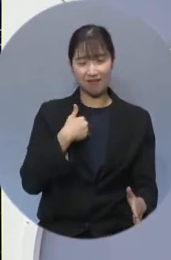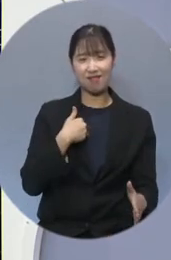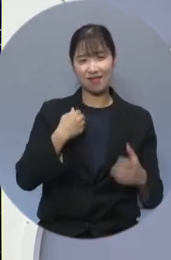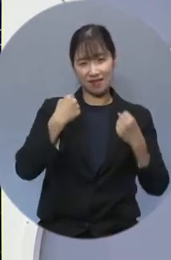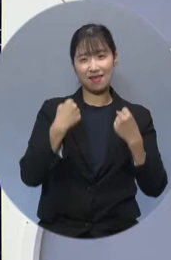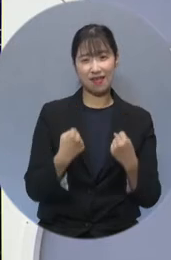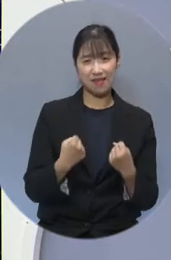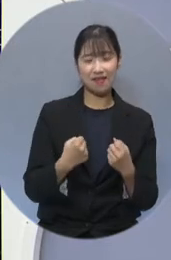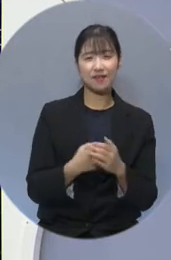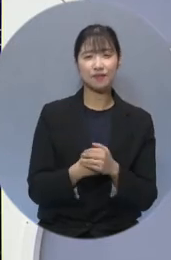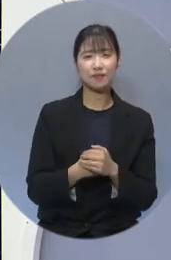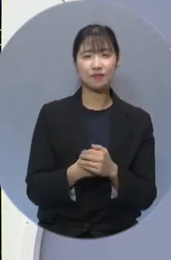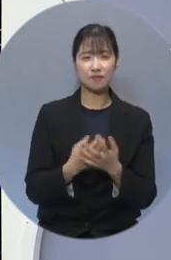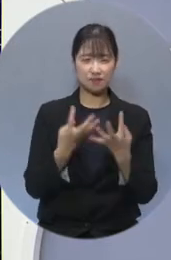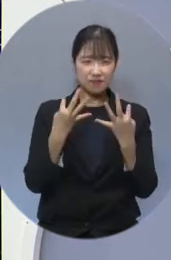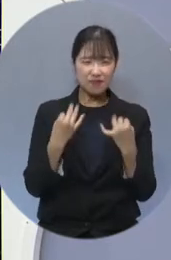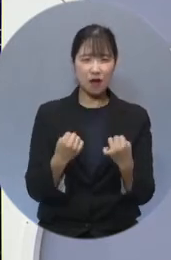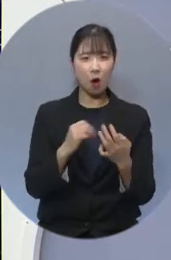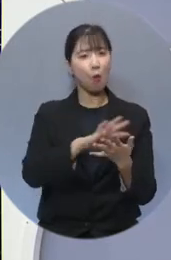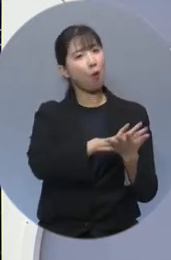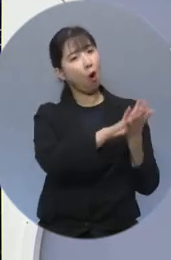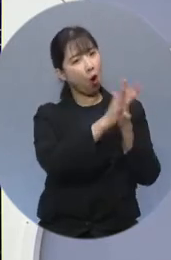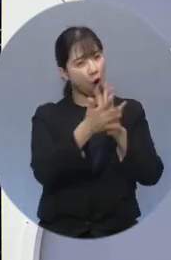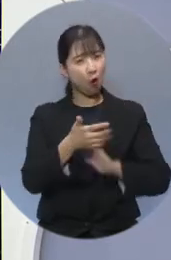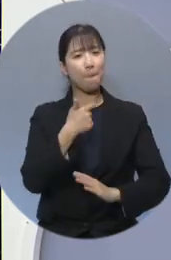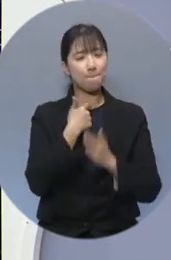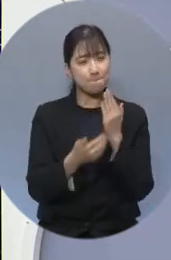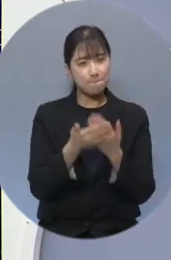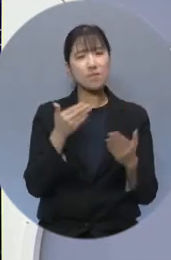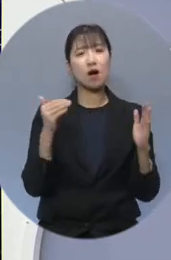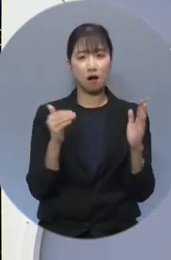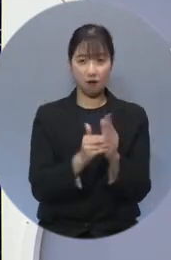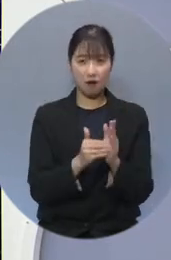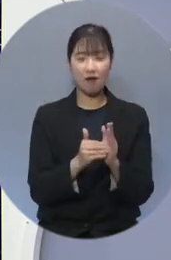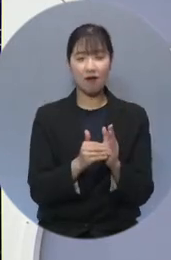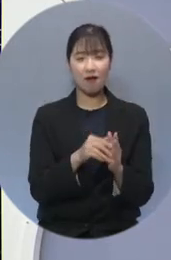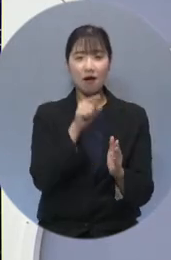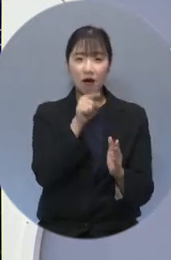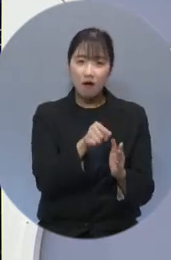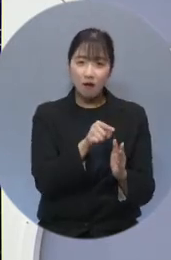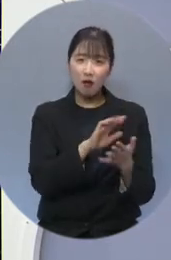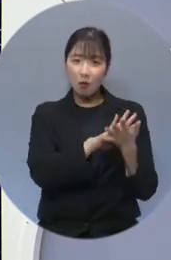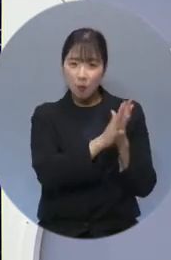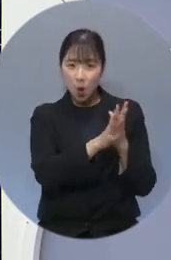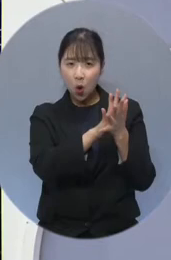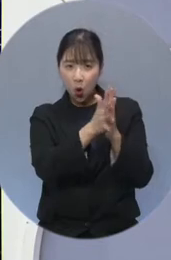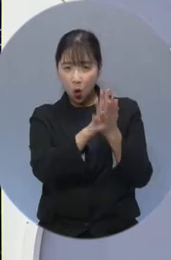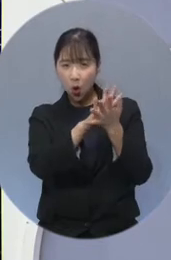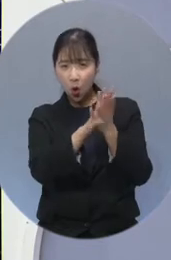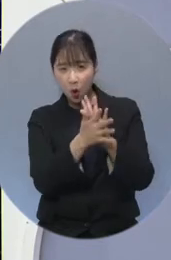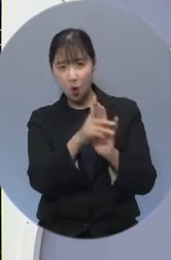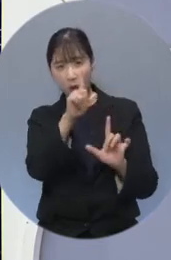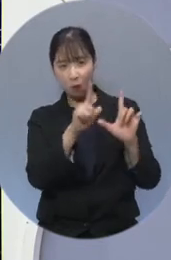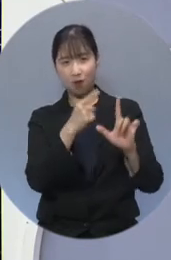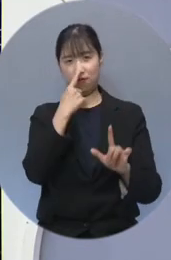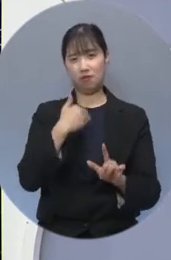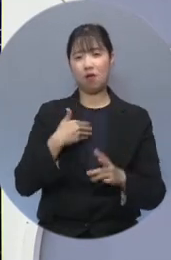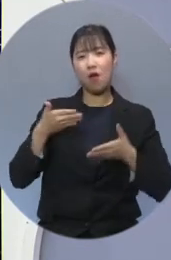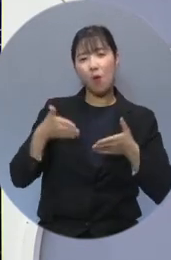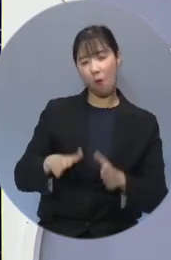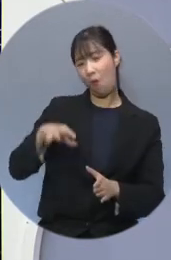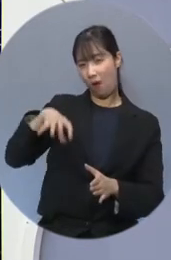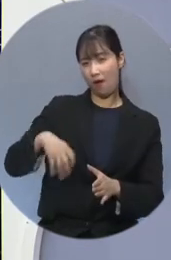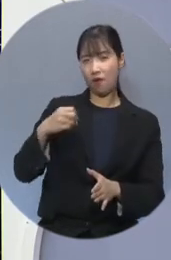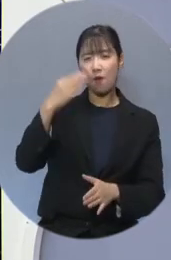중국에 있으면서 많은 변화를 몸으로 겪었고요. 또 이런 변화들을 저희 고향이나